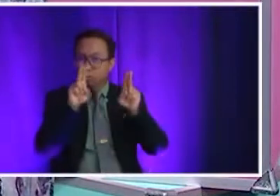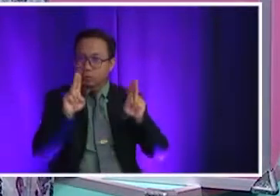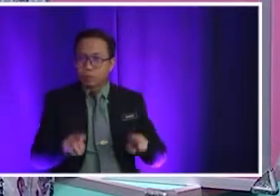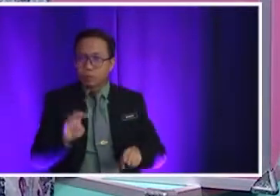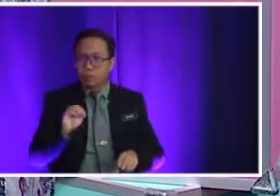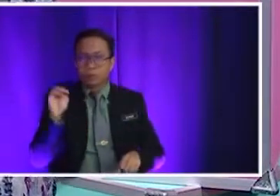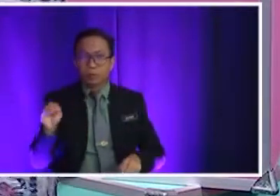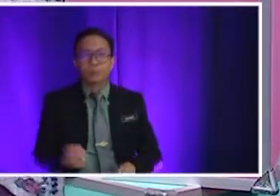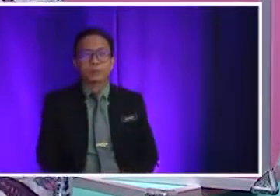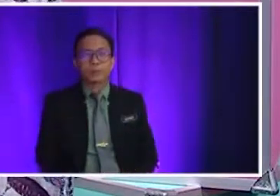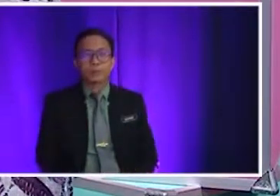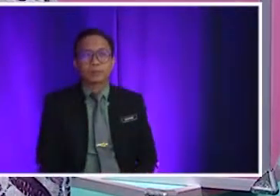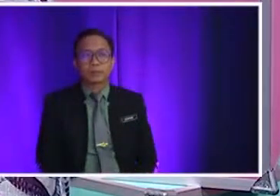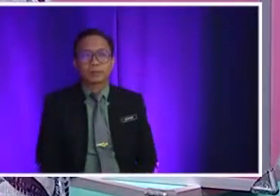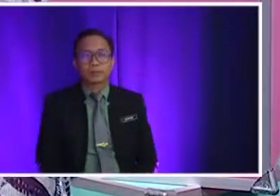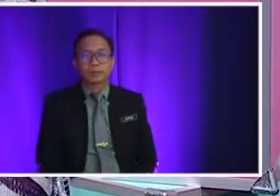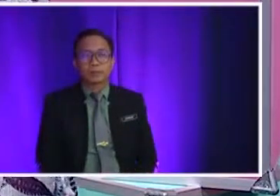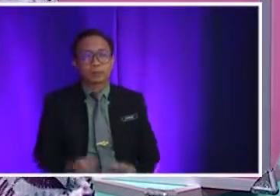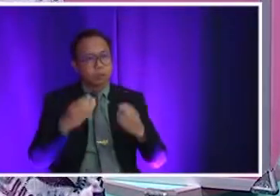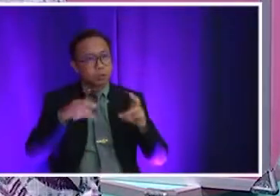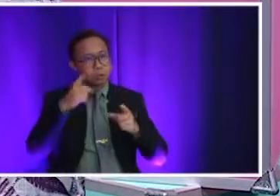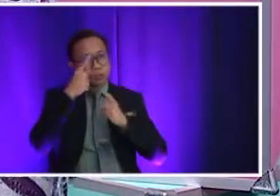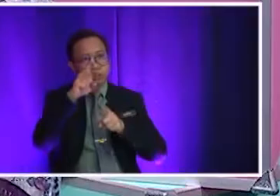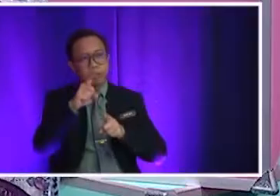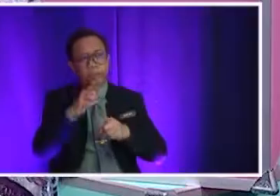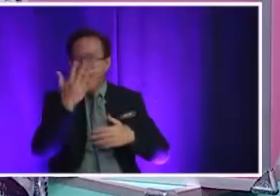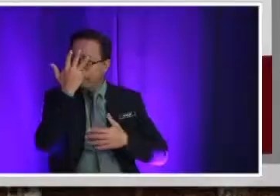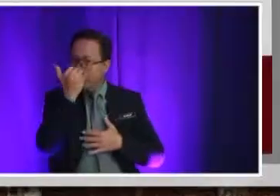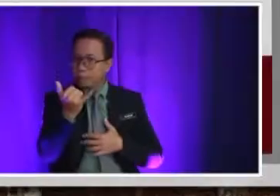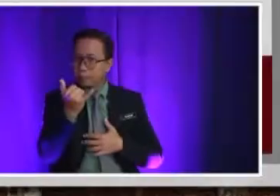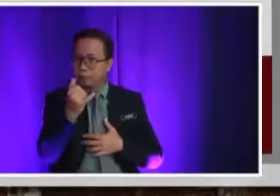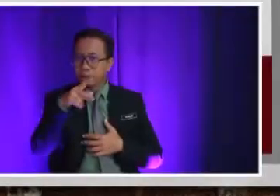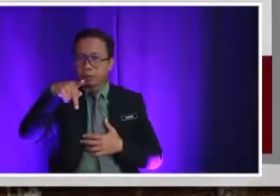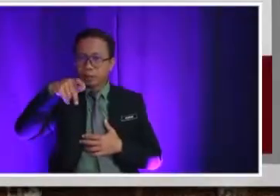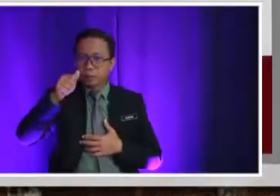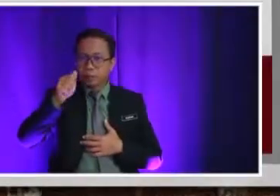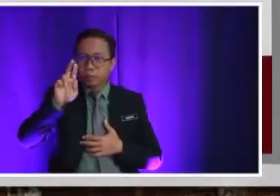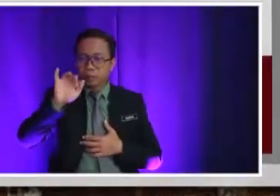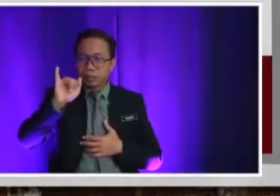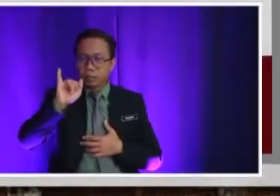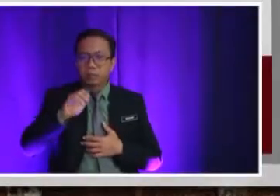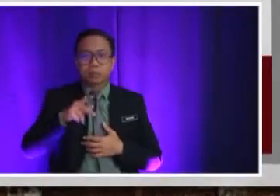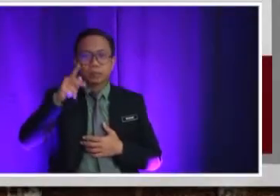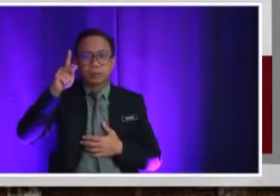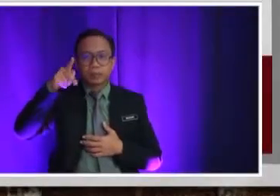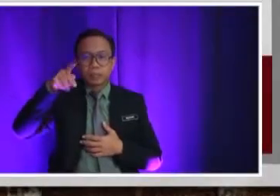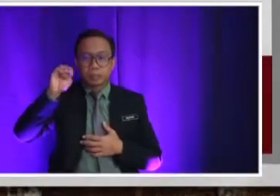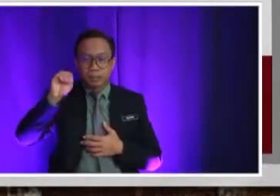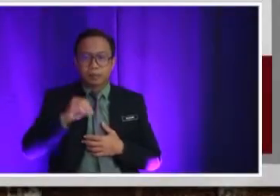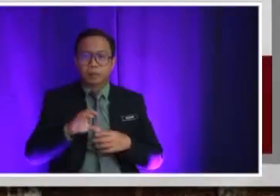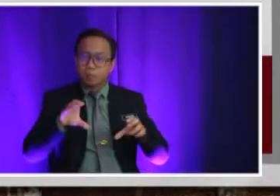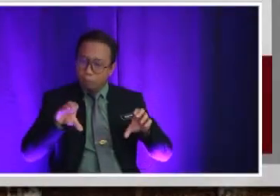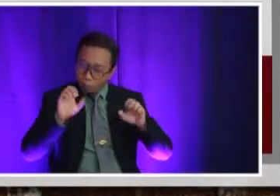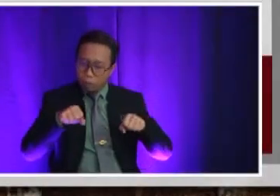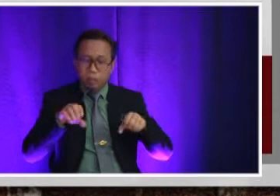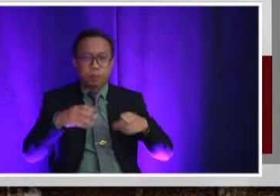silahkan Oke cuma jawab mengapa Fatih komunisme layak berpeluang membuat kekacauan